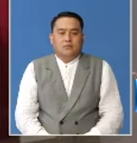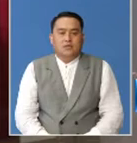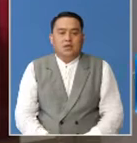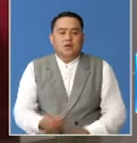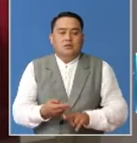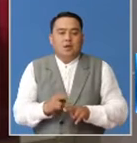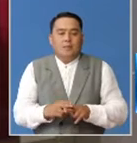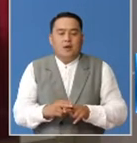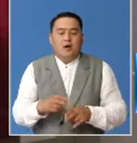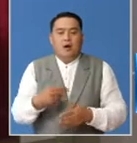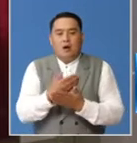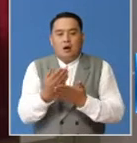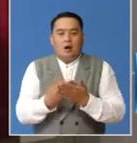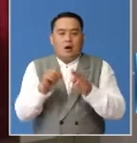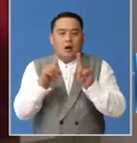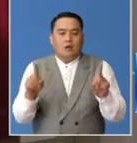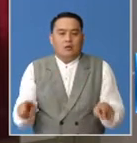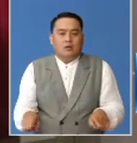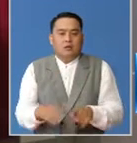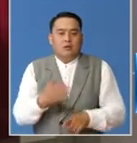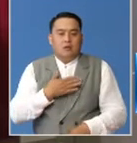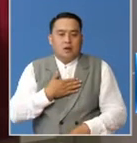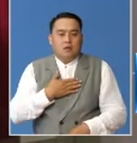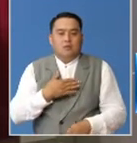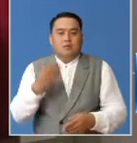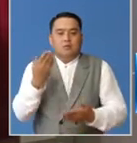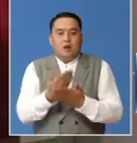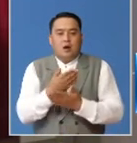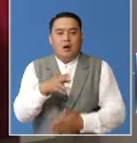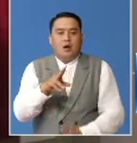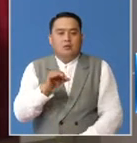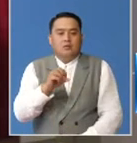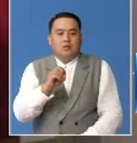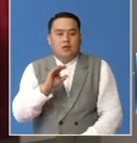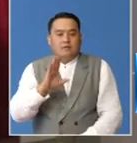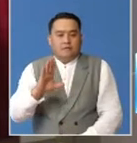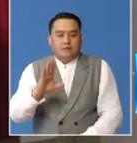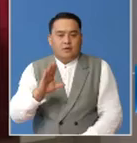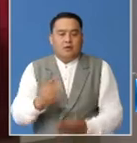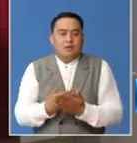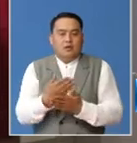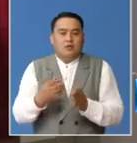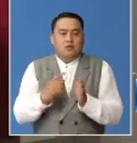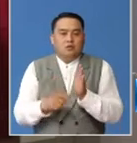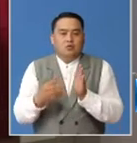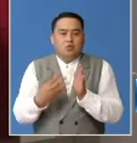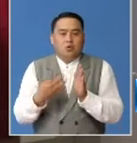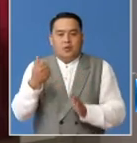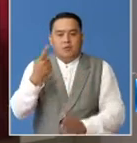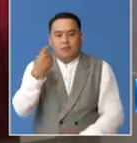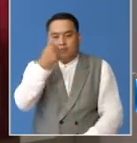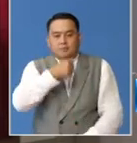Одна из самых значимых картин, которая находится в нашем музее, это произведение Абылхана Костеева, написанное им в 1941